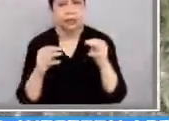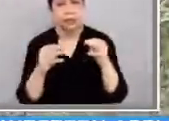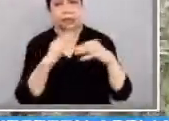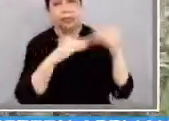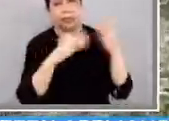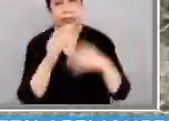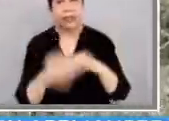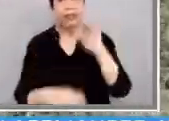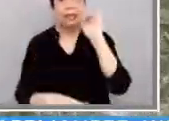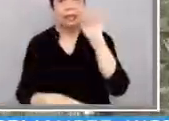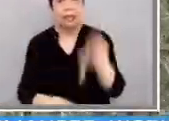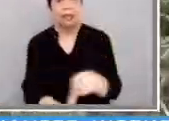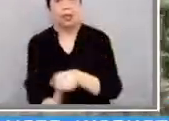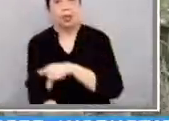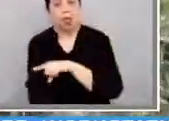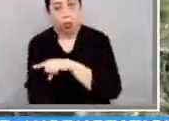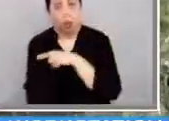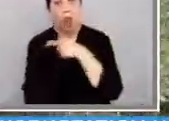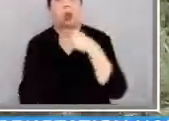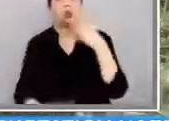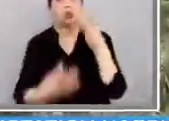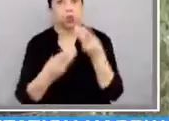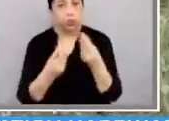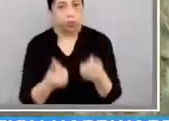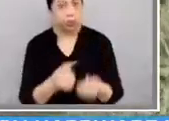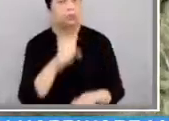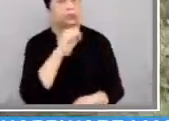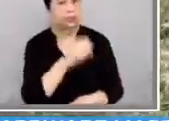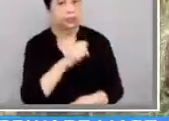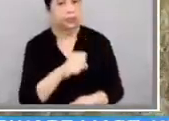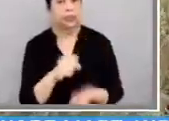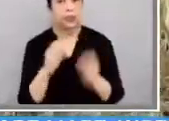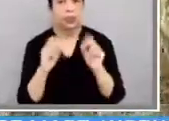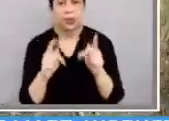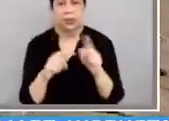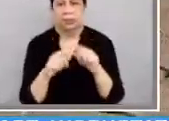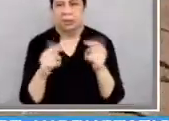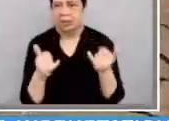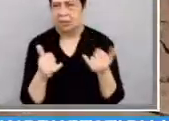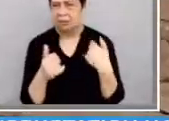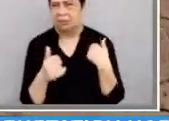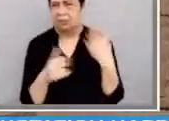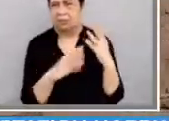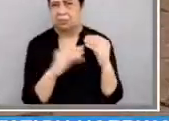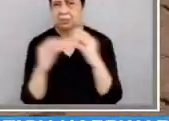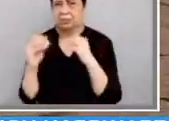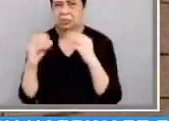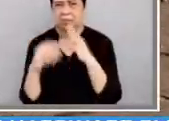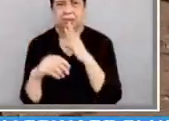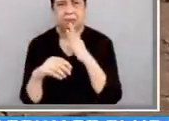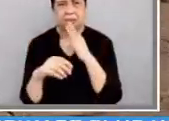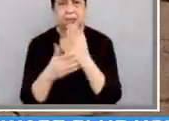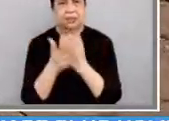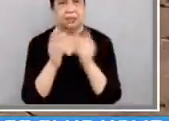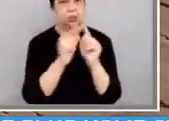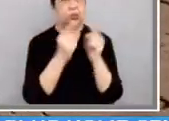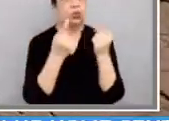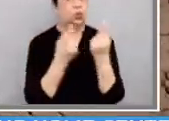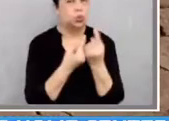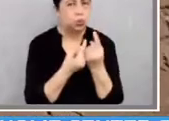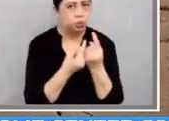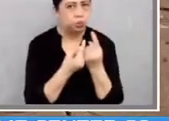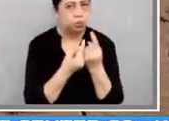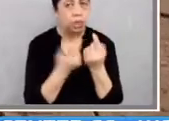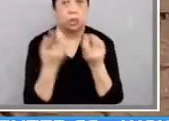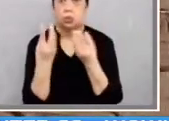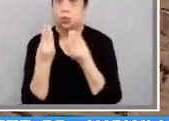long-term solution. Yun po ang long-term solution. Okay. Alright. Pero ito ho, may mga sinasabi rin kasi no, yung ilang mga grupo na ang solusyon